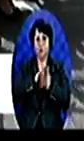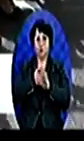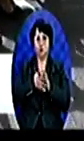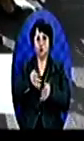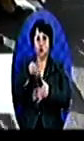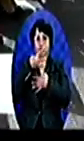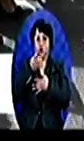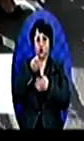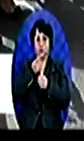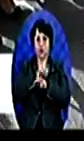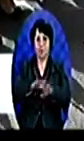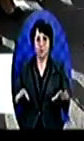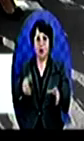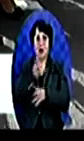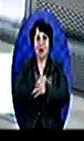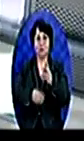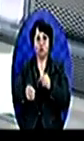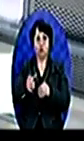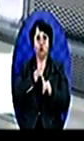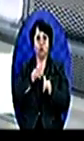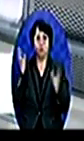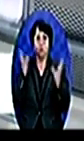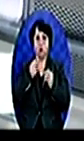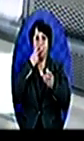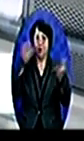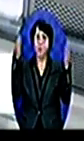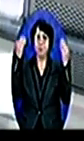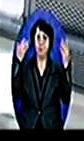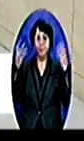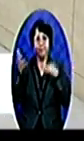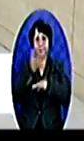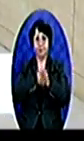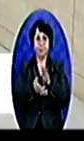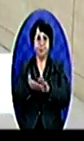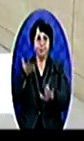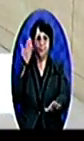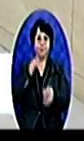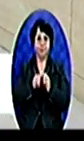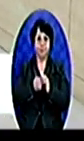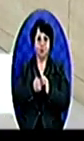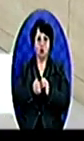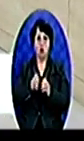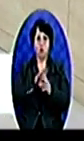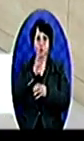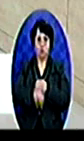хэмжээтэй халдварын эрсдлийг бууруулах агаар сэргэлтийн хамгийн сүүлийн үеийн технологиг суурилуулсан байна. За мөн олон